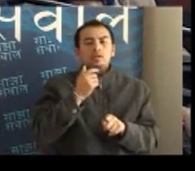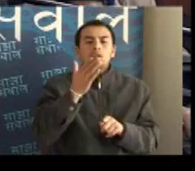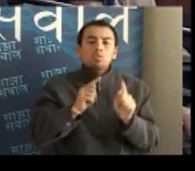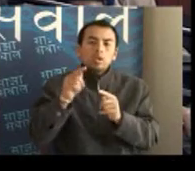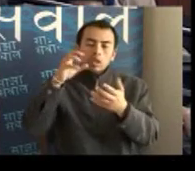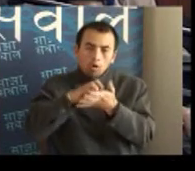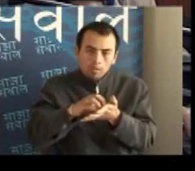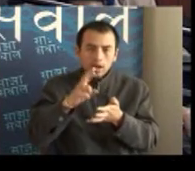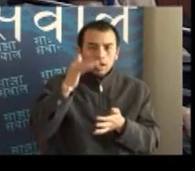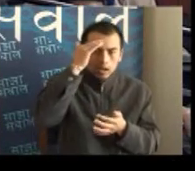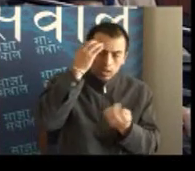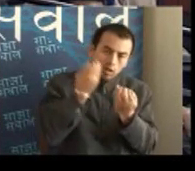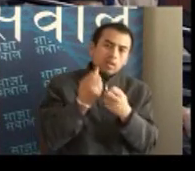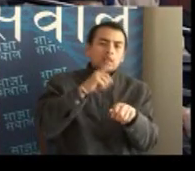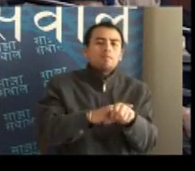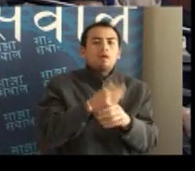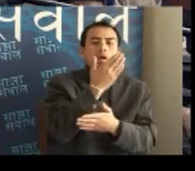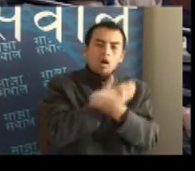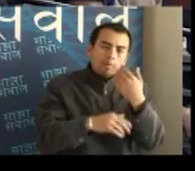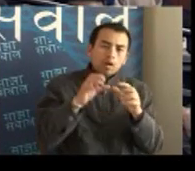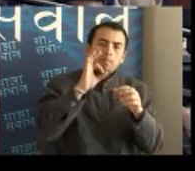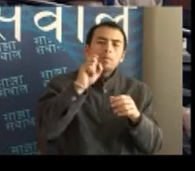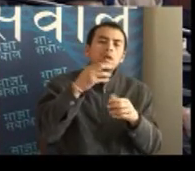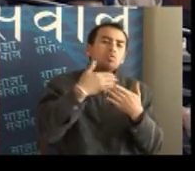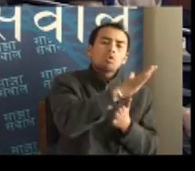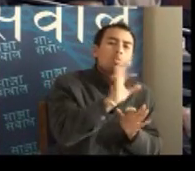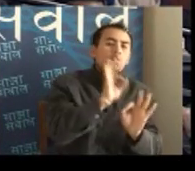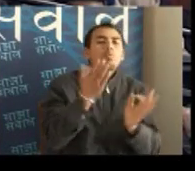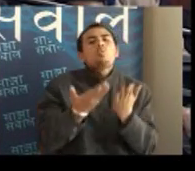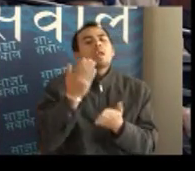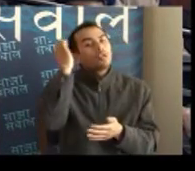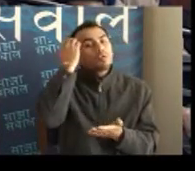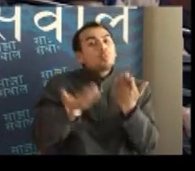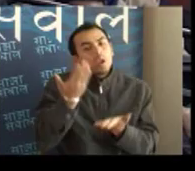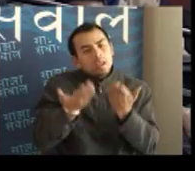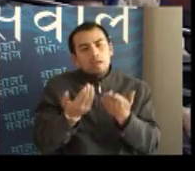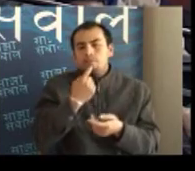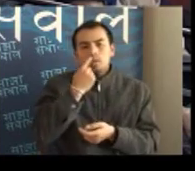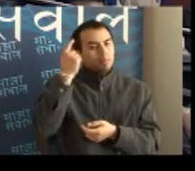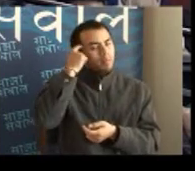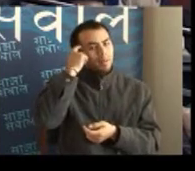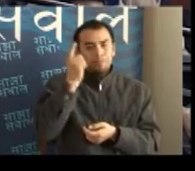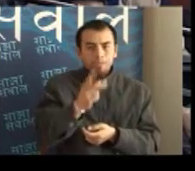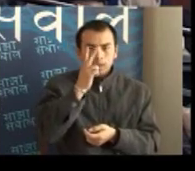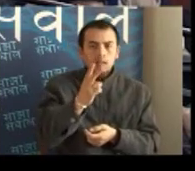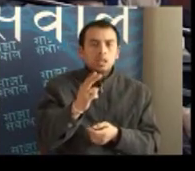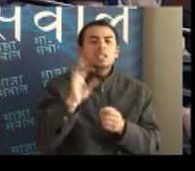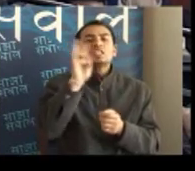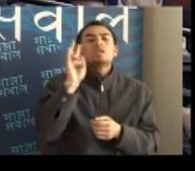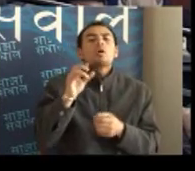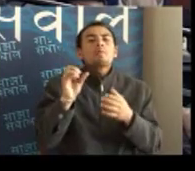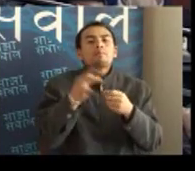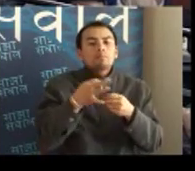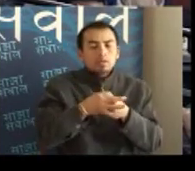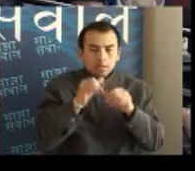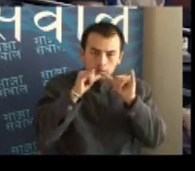ठाउँमा राजनीति गर्ने बेलामा अपाङ्गता वर्गलाई छुट्याउनु हुन्नथ्यो होला, सम्झिनुहुन्छ होला भन्ने चाहिँ मलाई लाग्छ। यस्तो खालको शिक्षाको प्रावधान भइदियो